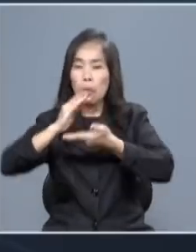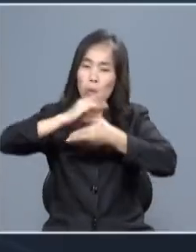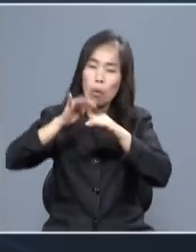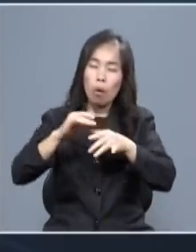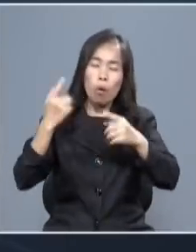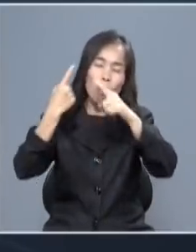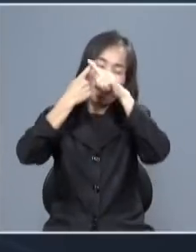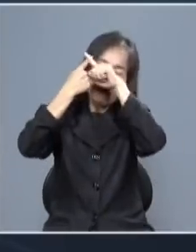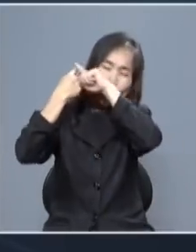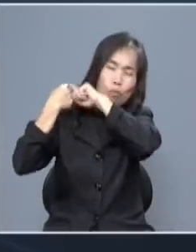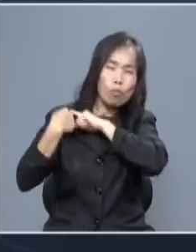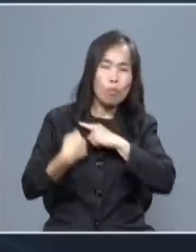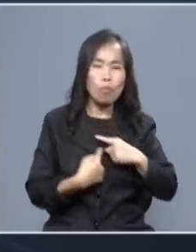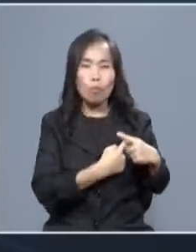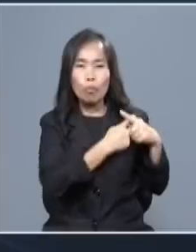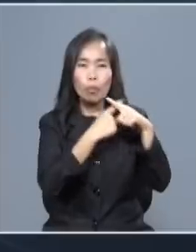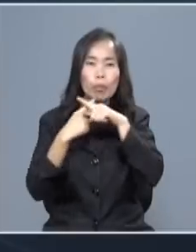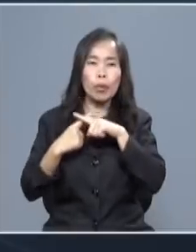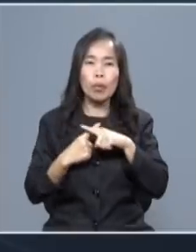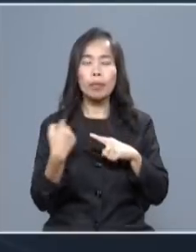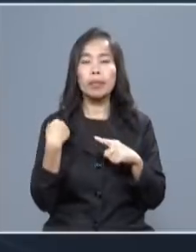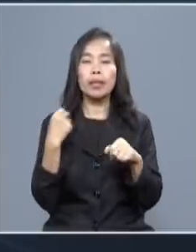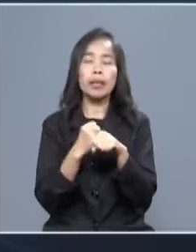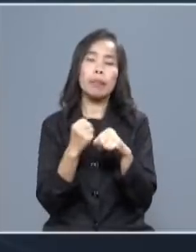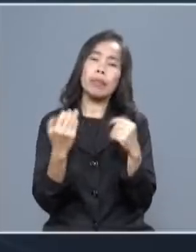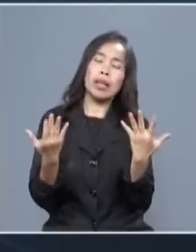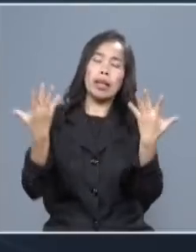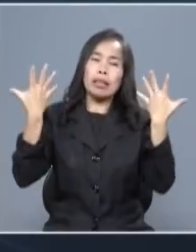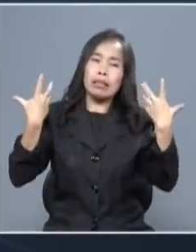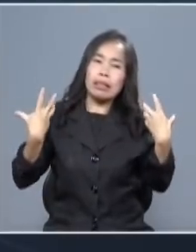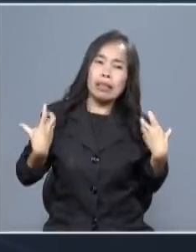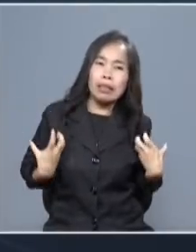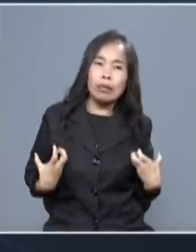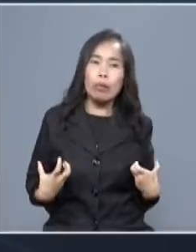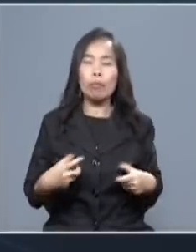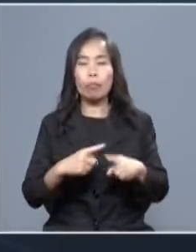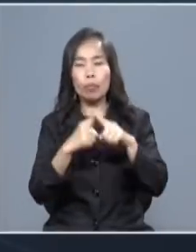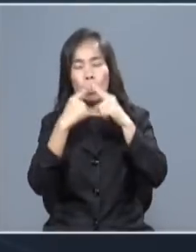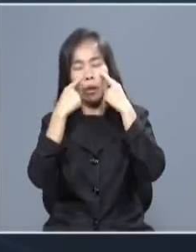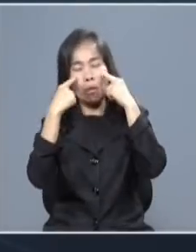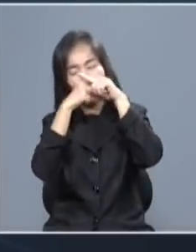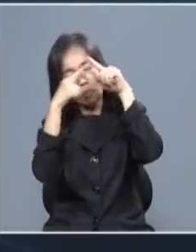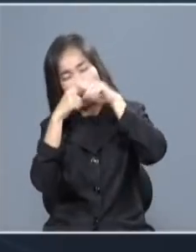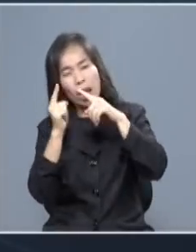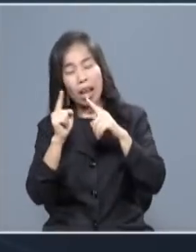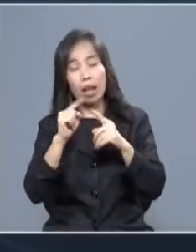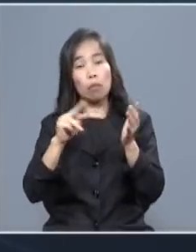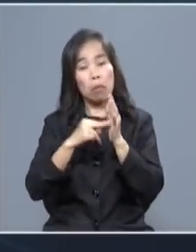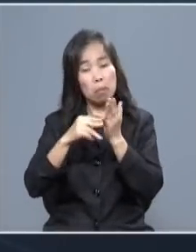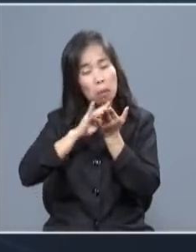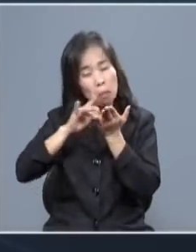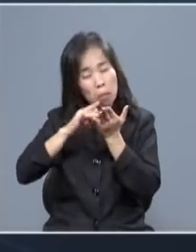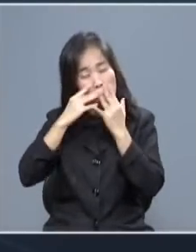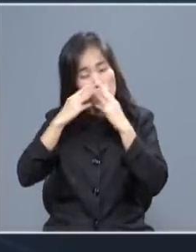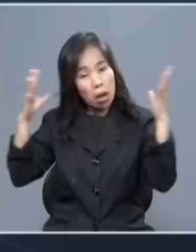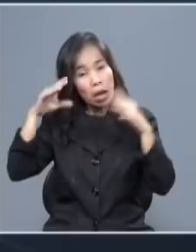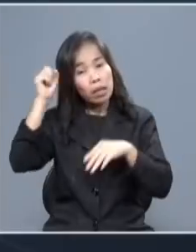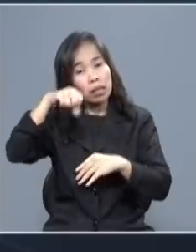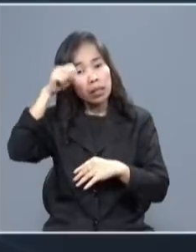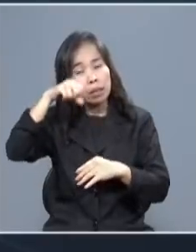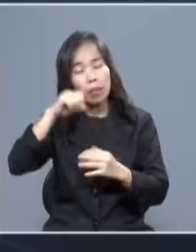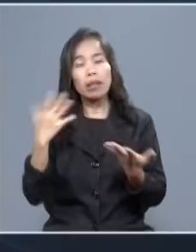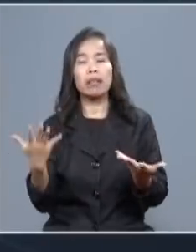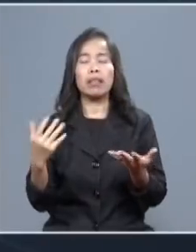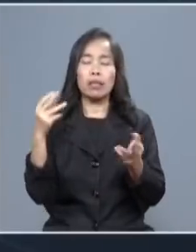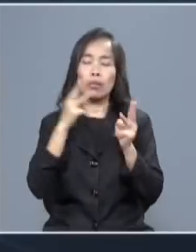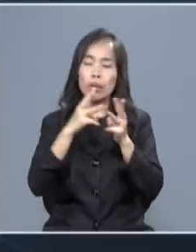ปวดวันนี้เราลองมาคุยเรื่องนี้กันค่ะว่าที่เราปวดตัวปวดไหล่ปวดตาเนี่ยมันเป็นเพราะว่าเราใช้อุปกรณ์ไอทีมากเกินไปจริงๆหรือเปล่าแล้วจะ